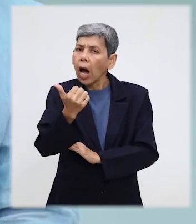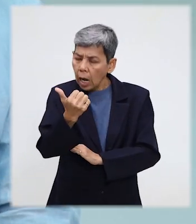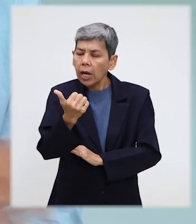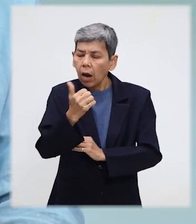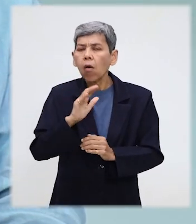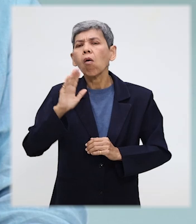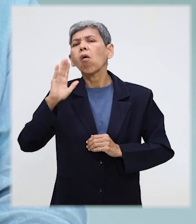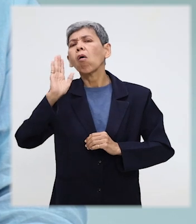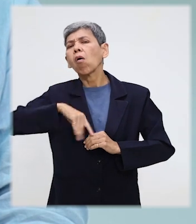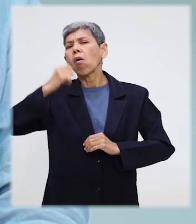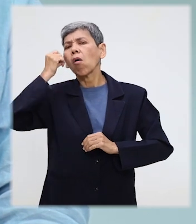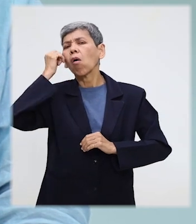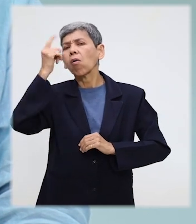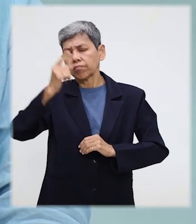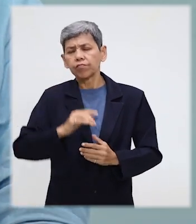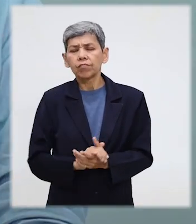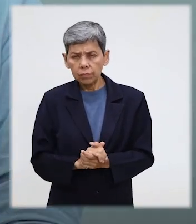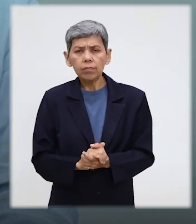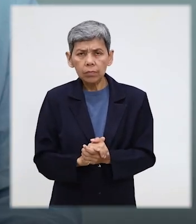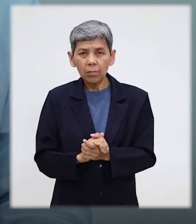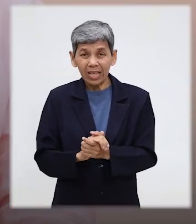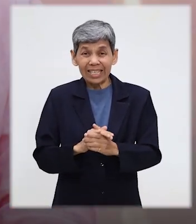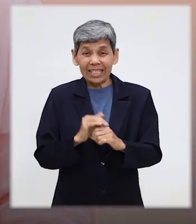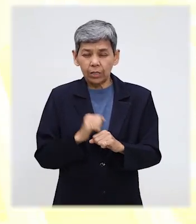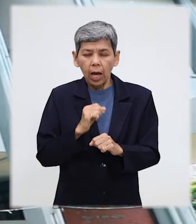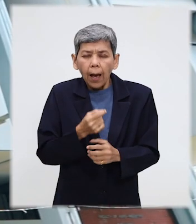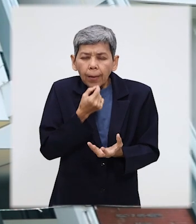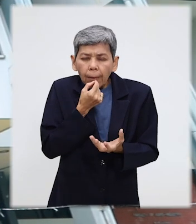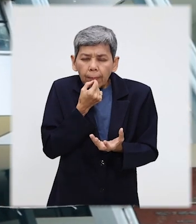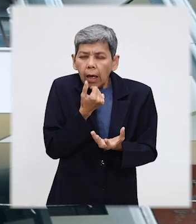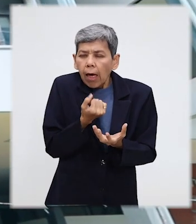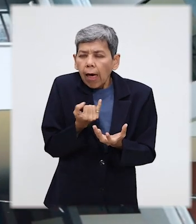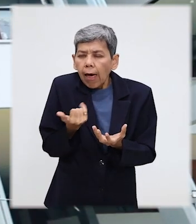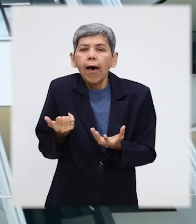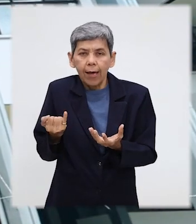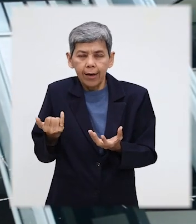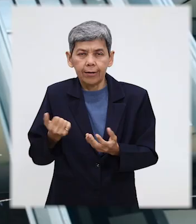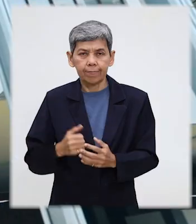ก็คือที่มาที่ไปของการสร้างนักชิม